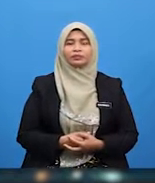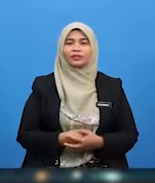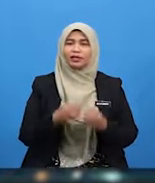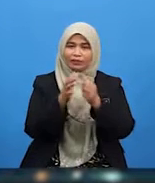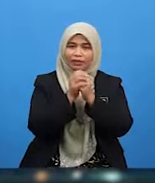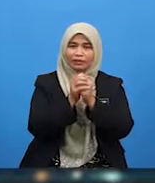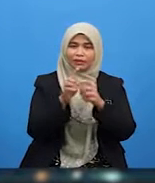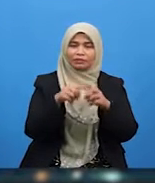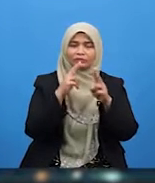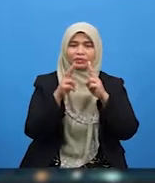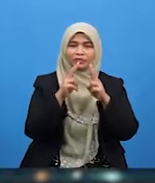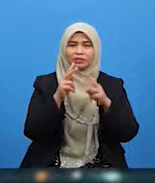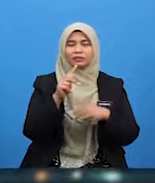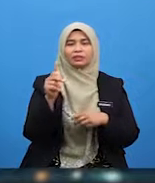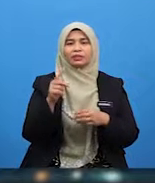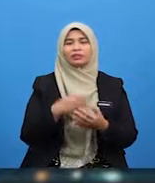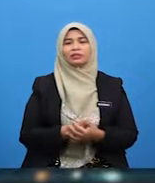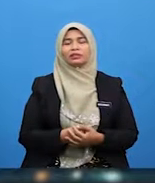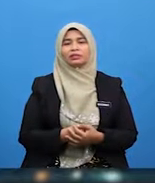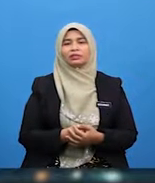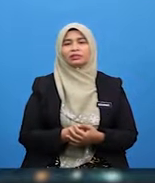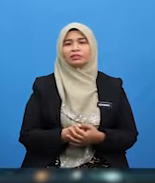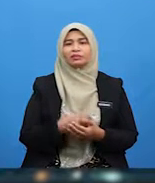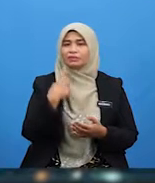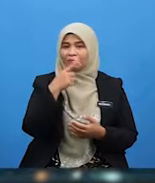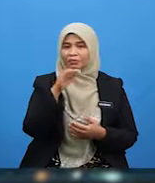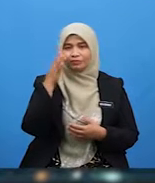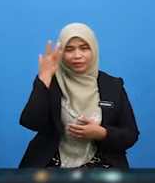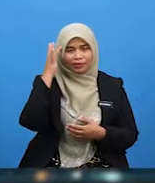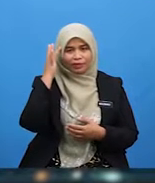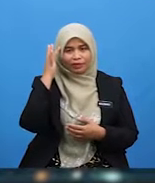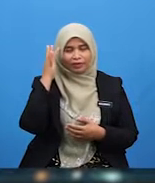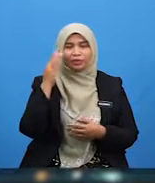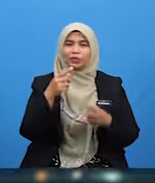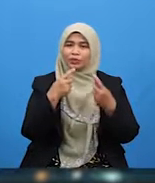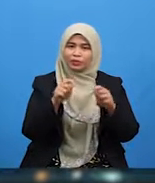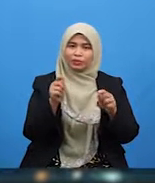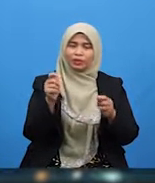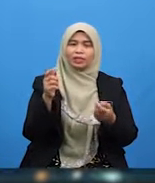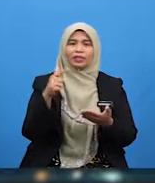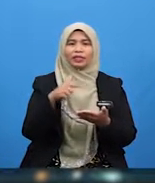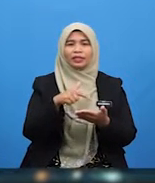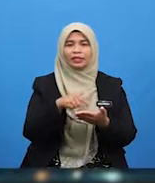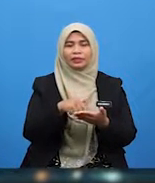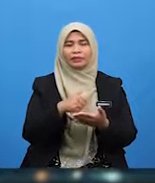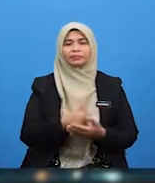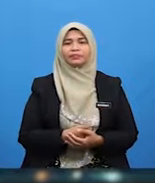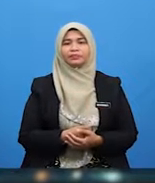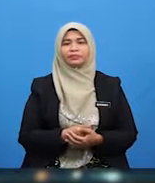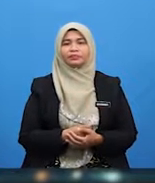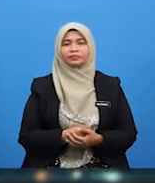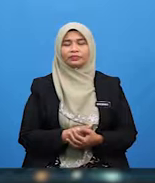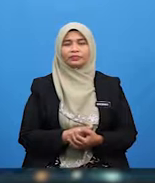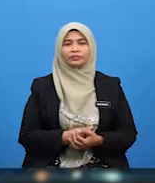Tahniah diucapkan. Bagi yang tidak dapat menjawab dengan tepat, cuba jawab soalan-soalan Ustazah yang lain pula